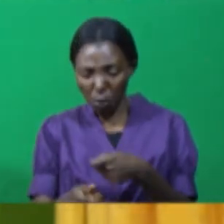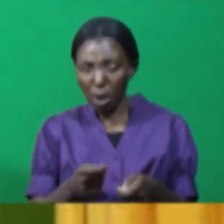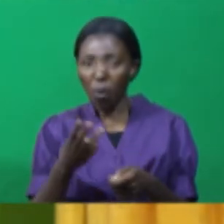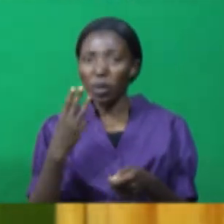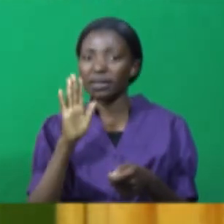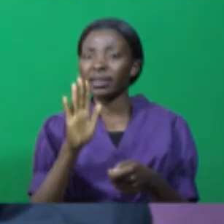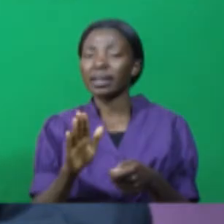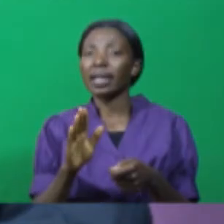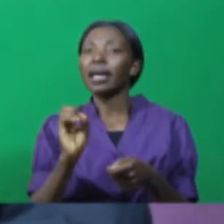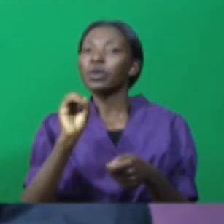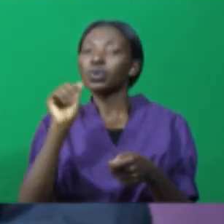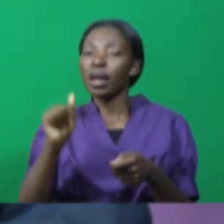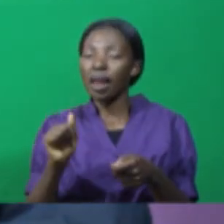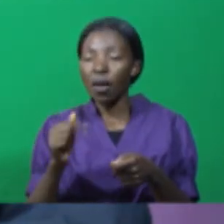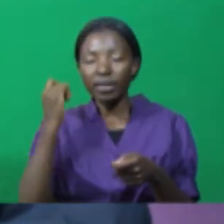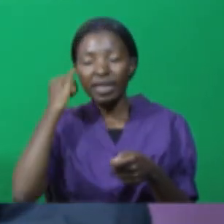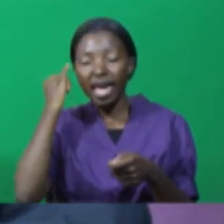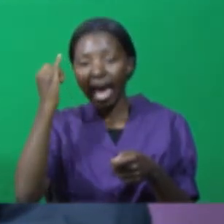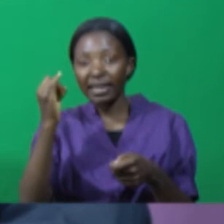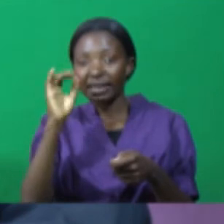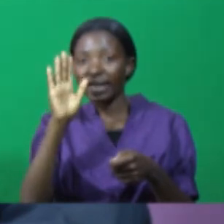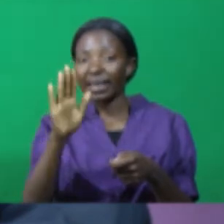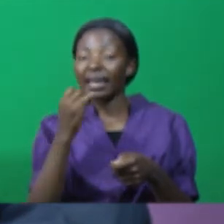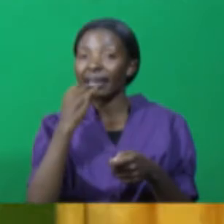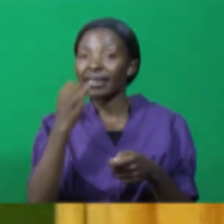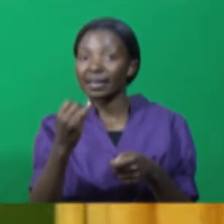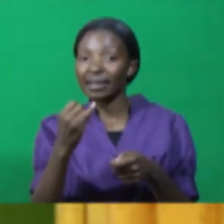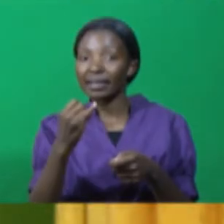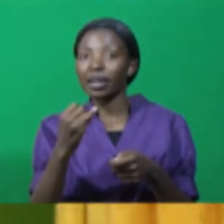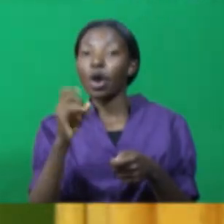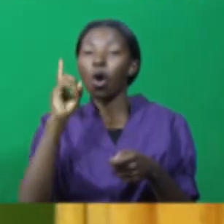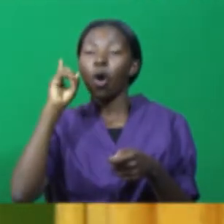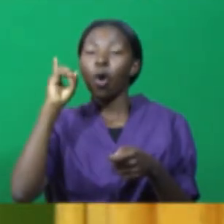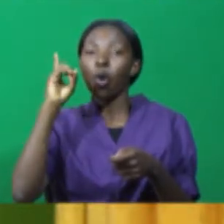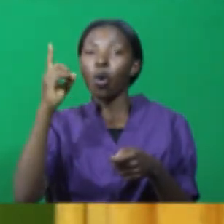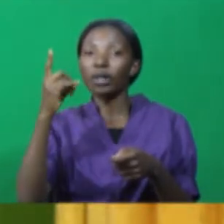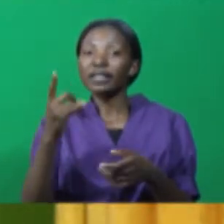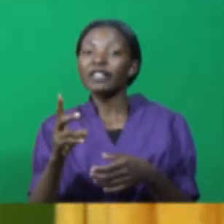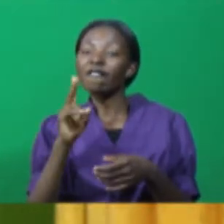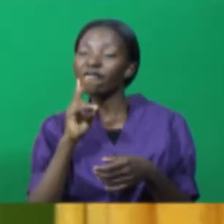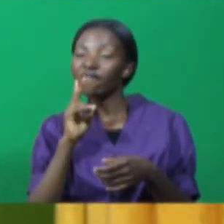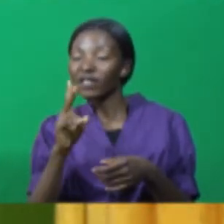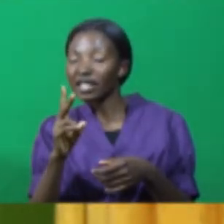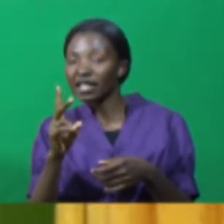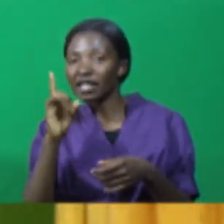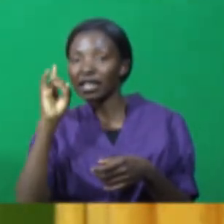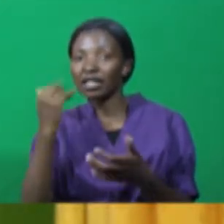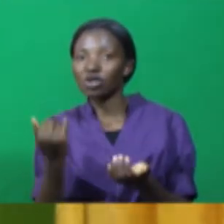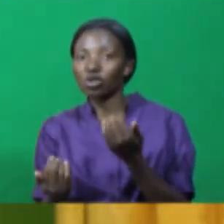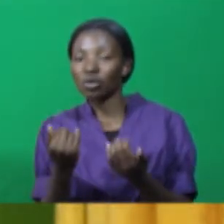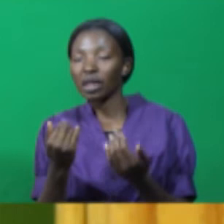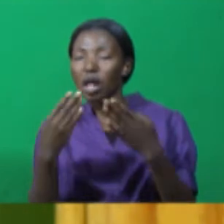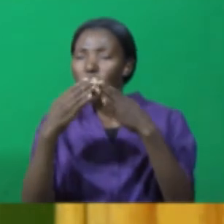uone. Saka, fungwa hiri kubuda hapa ndee kute. Mwari ano shanyira vana vake.